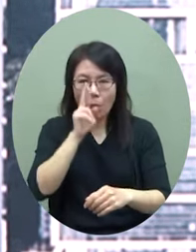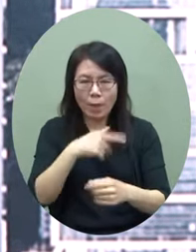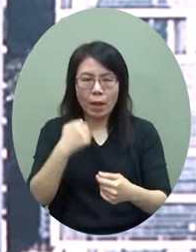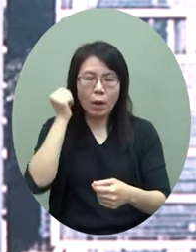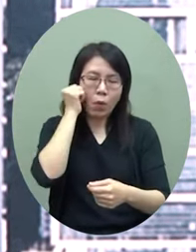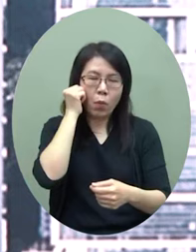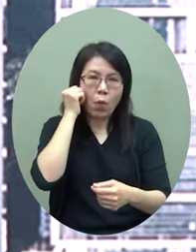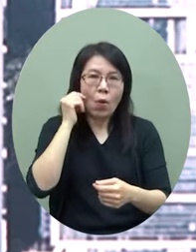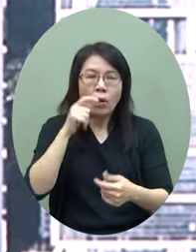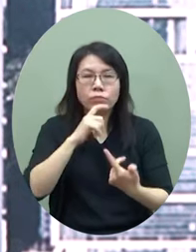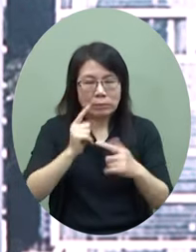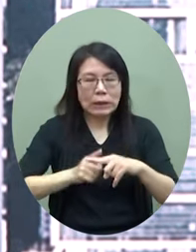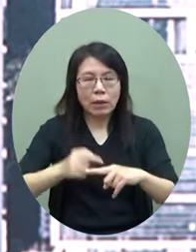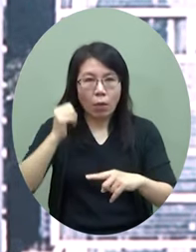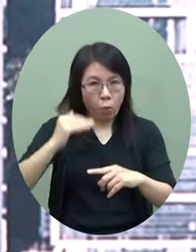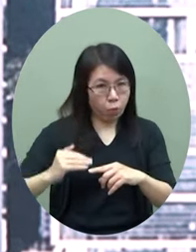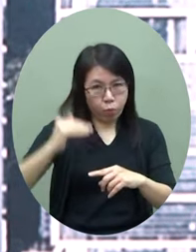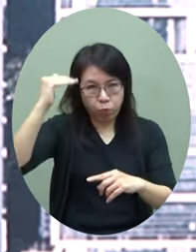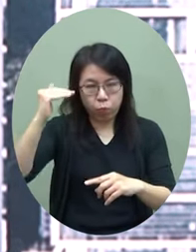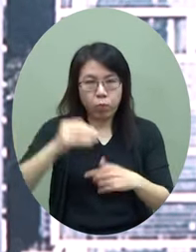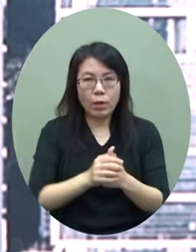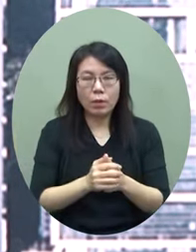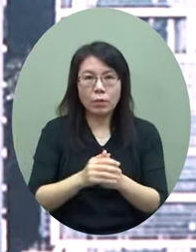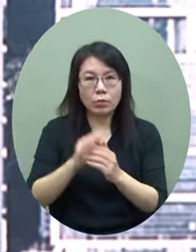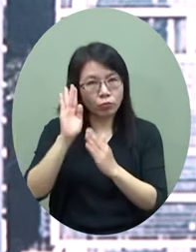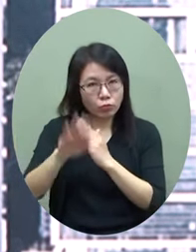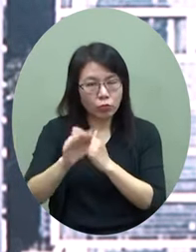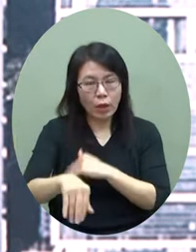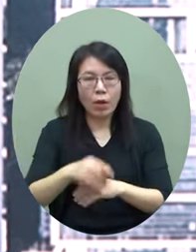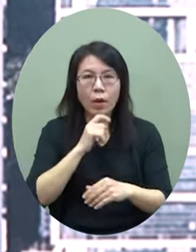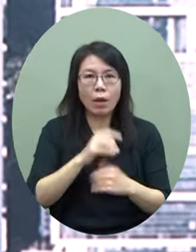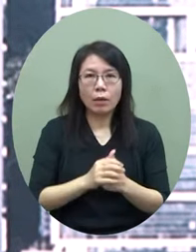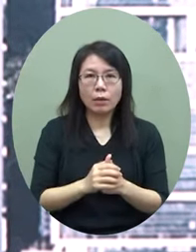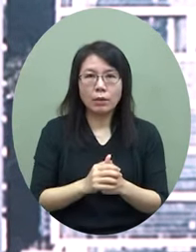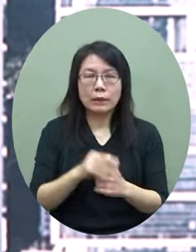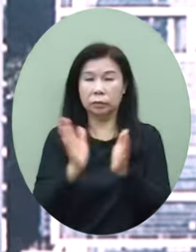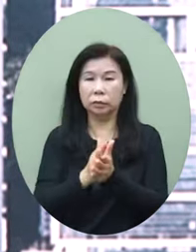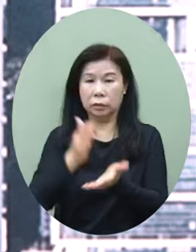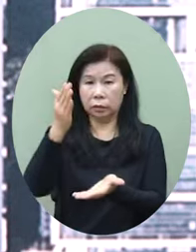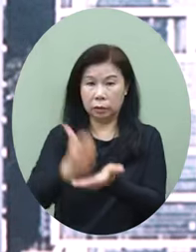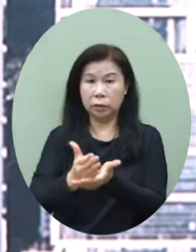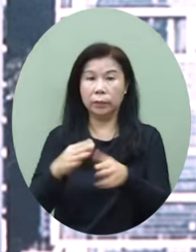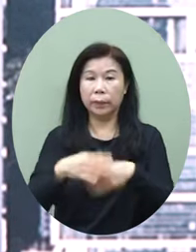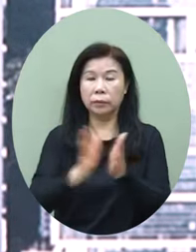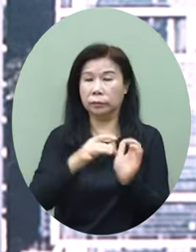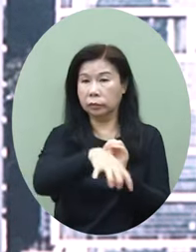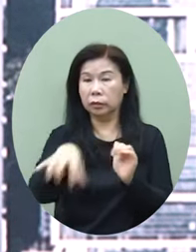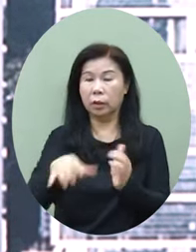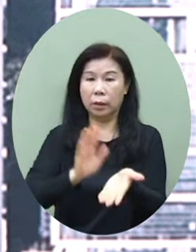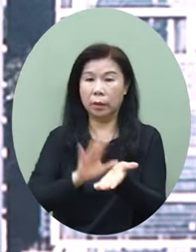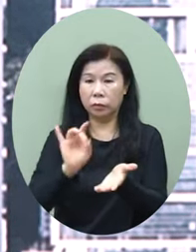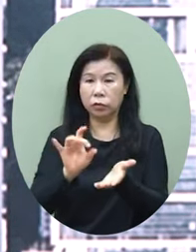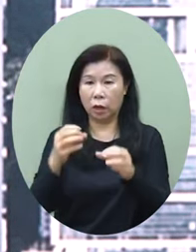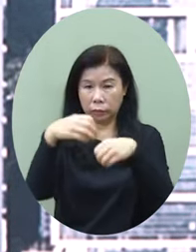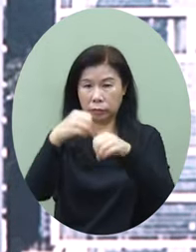非常之高的所以我們第二點總結就是往後採取受限區域進行病毒強制檢